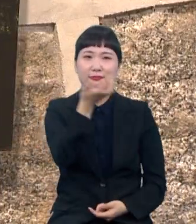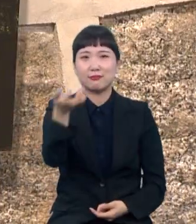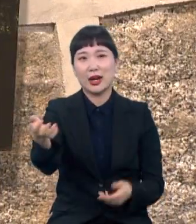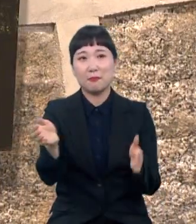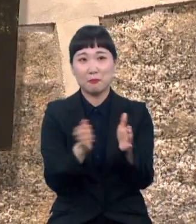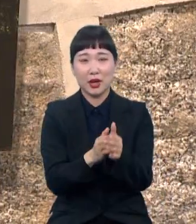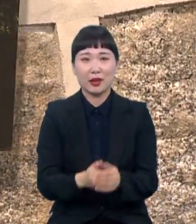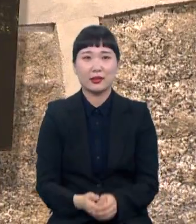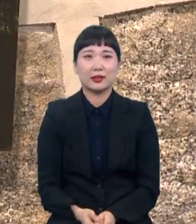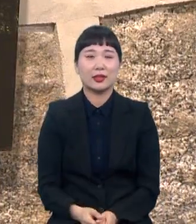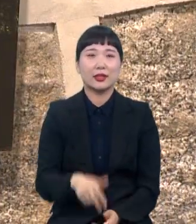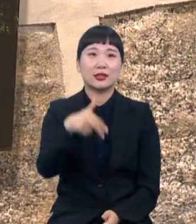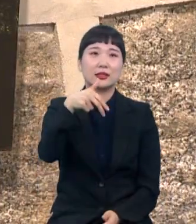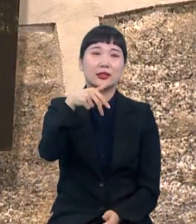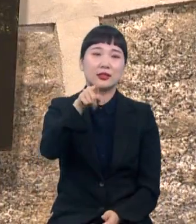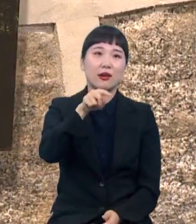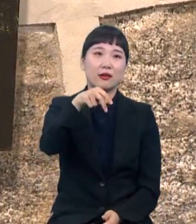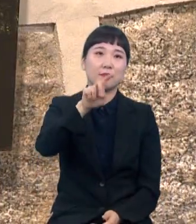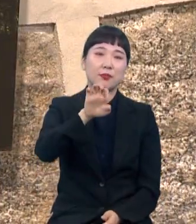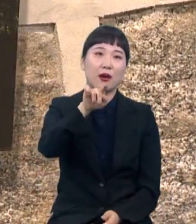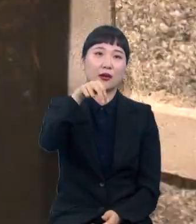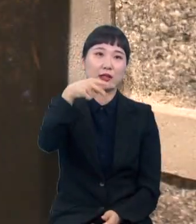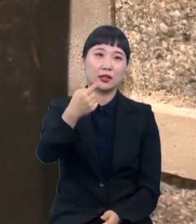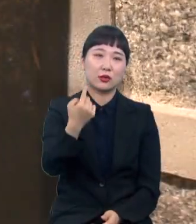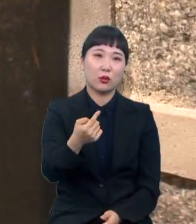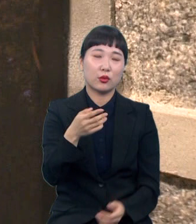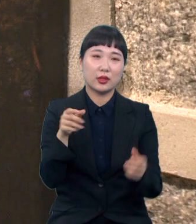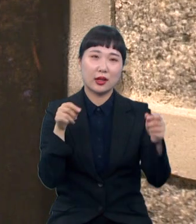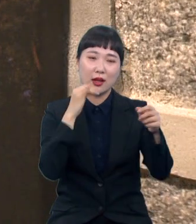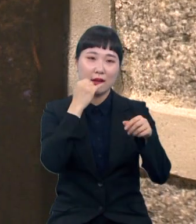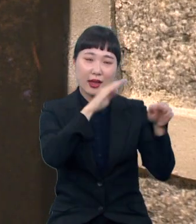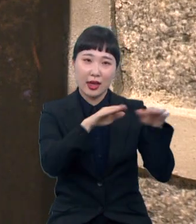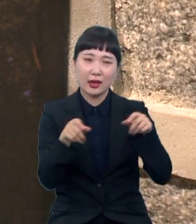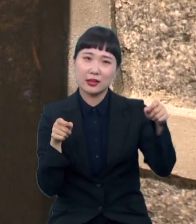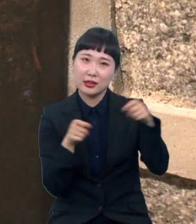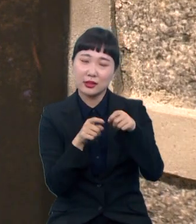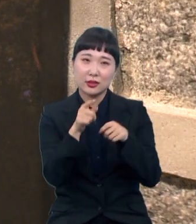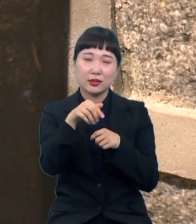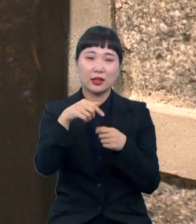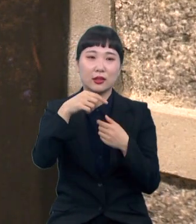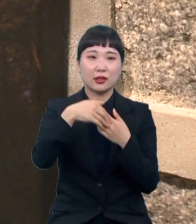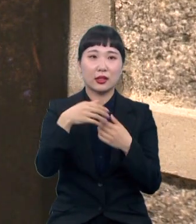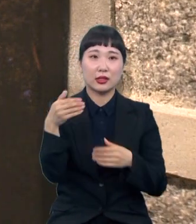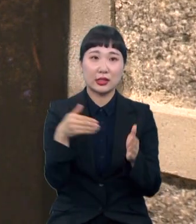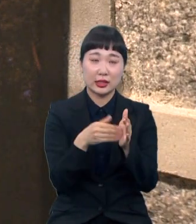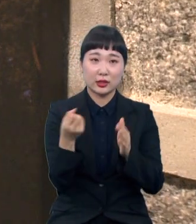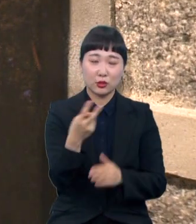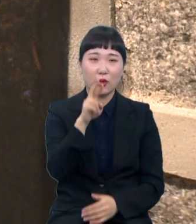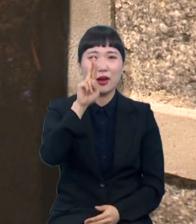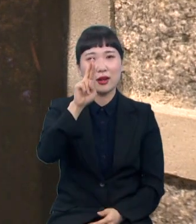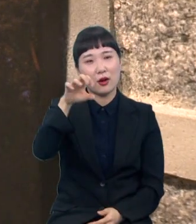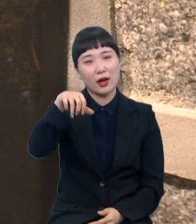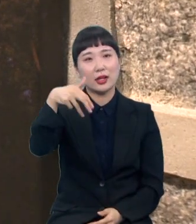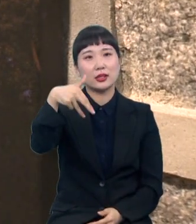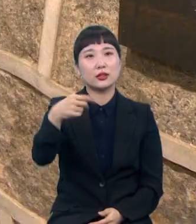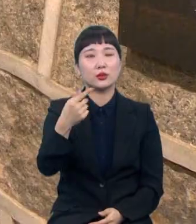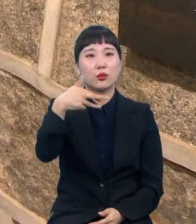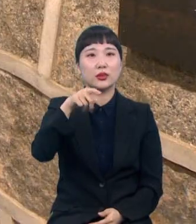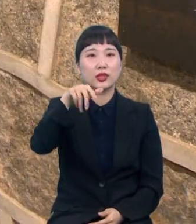덕적도 해변에 펼쳐진 아름다운 해송숲과 외세의 침략에도 굳건히 살아남은 강화 초지진의